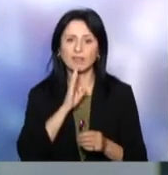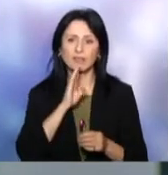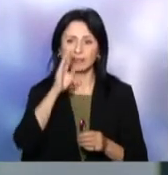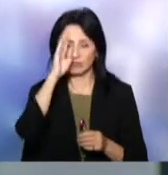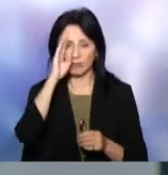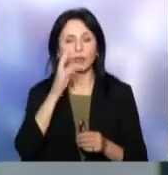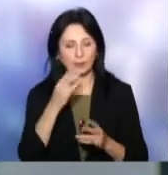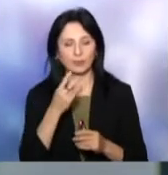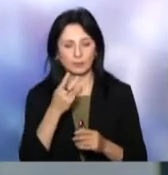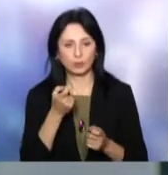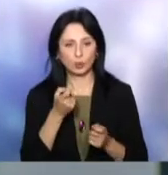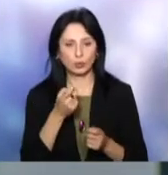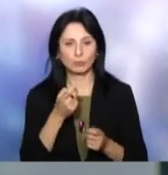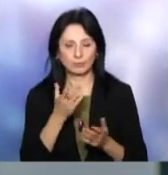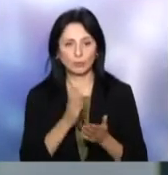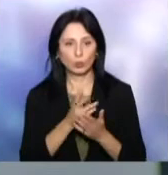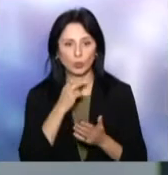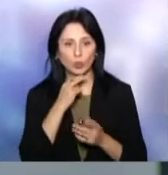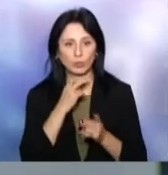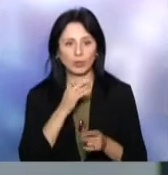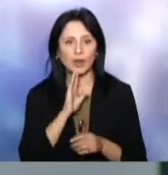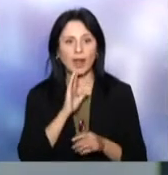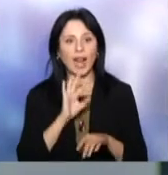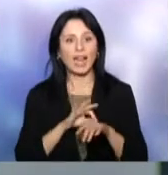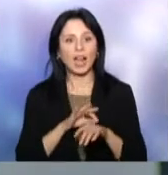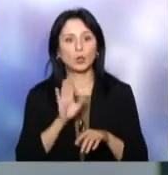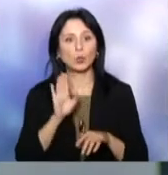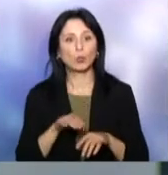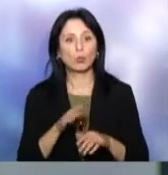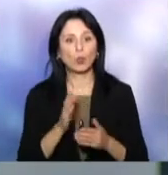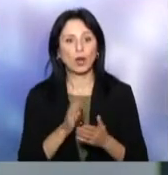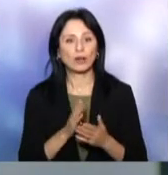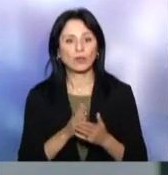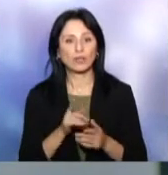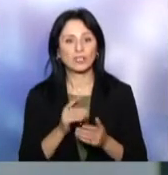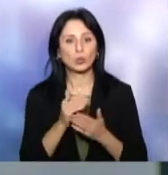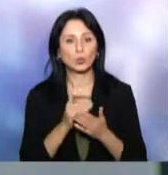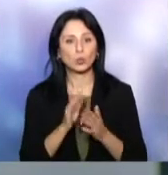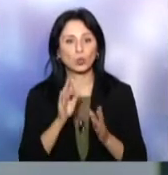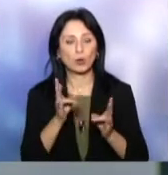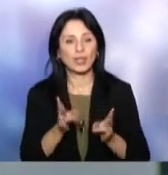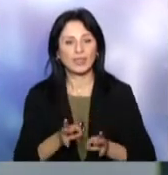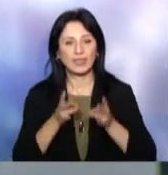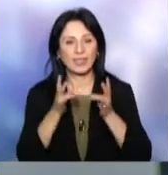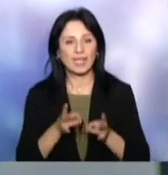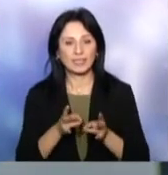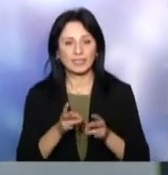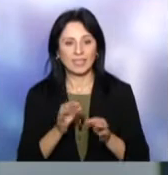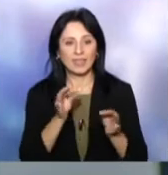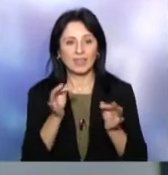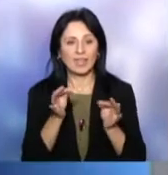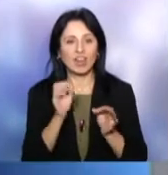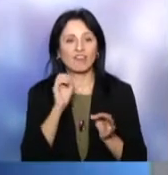აქვს, დასაკვირველია, გარკვეული მნიშვნელობა, რამე თუ ქალის კანი უფრო გარკვეულ სტრუქტურულად უფრო ნაზი არის, უფრო თხელია